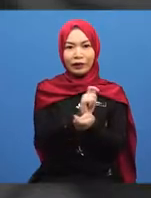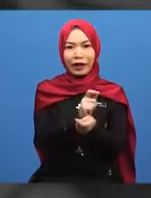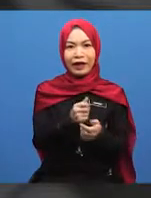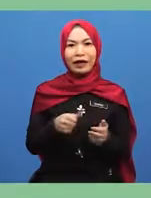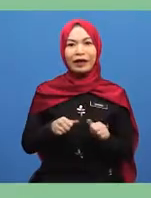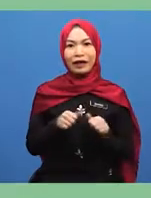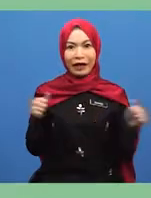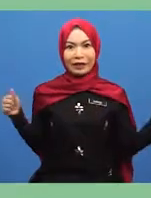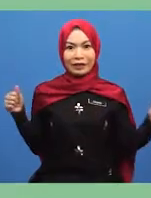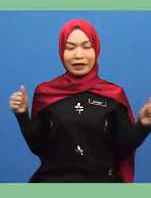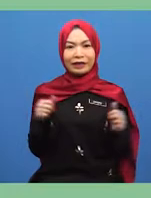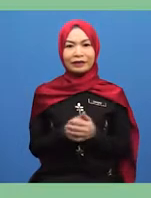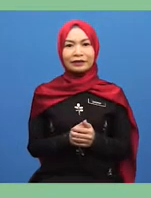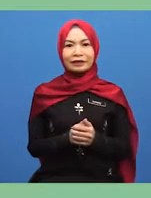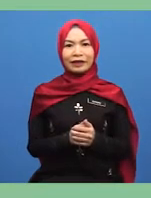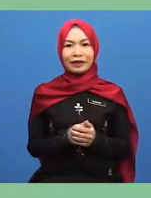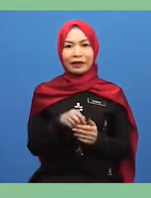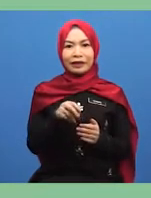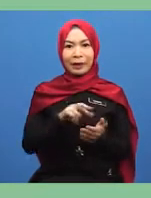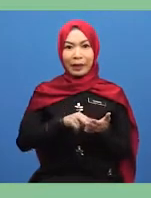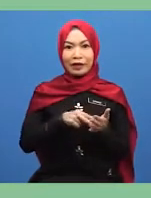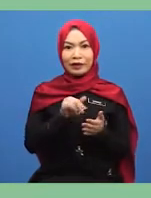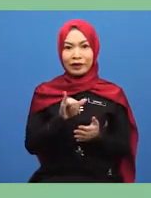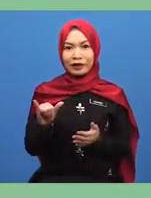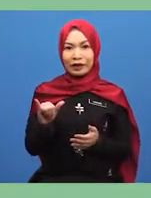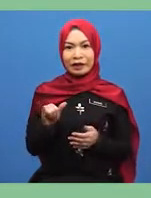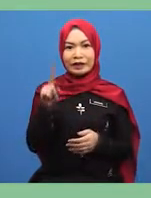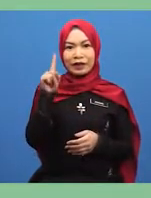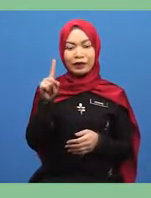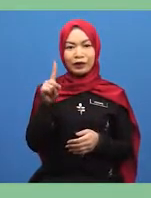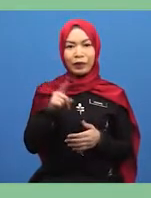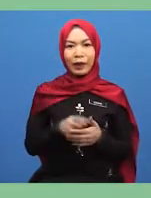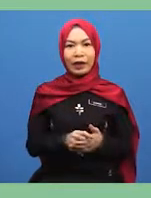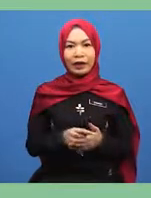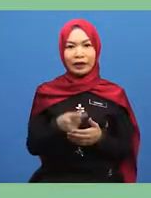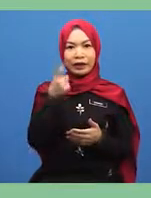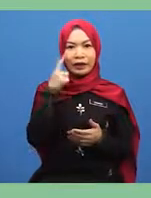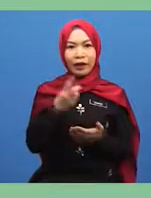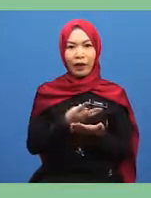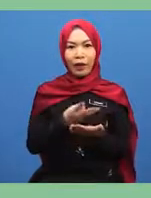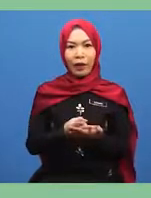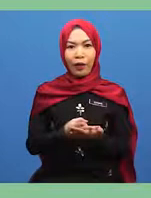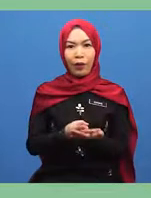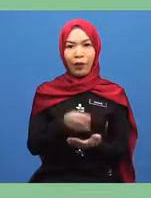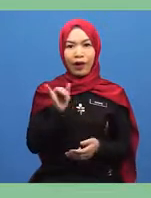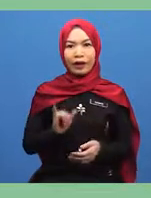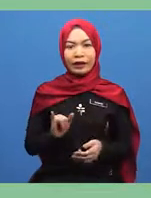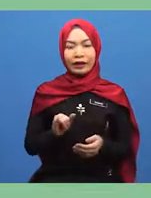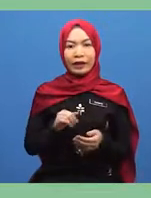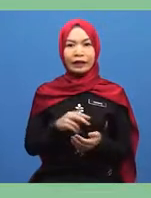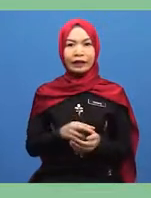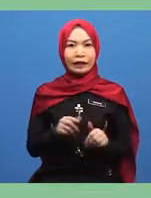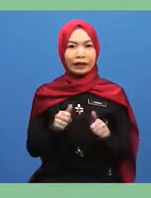Kadar pertukaran asing merupakan seunit mata wang sesebuah negara yang dinilai dalam mata wang negara